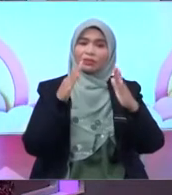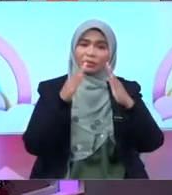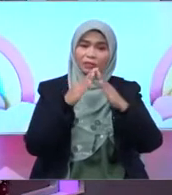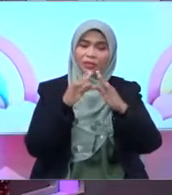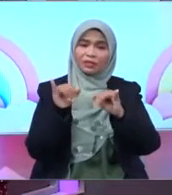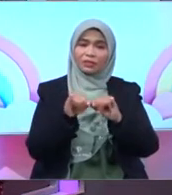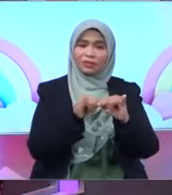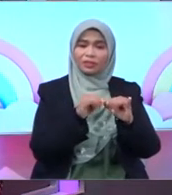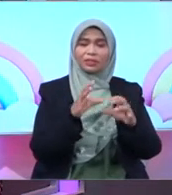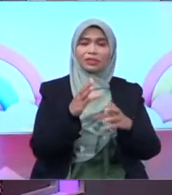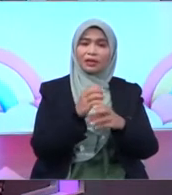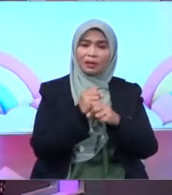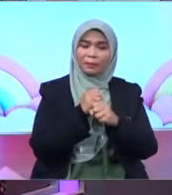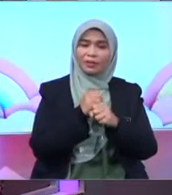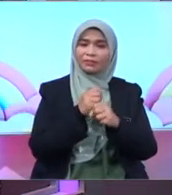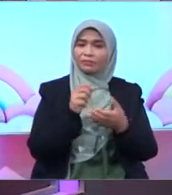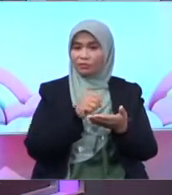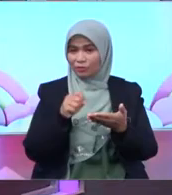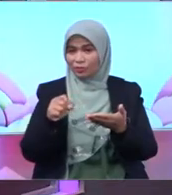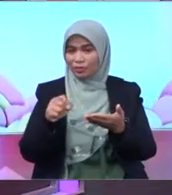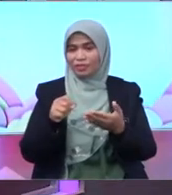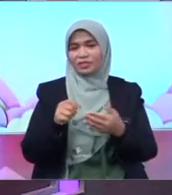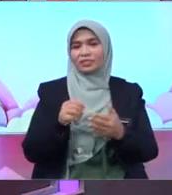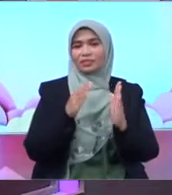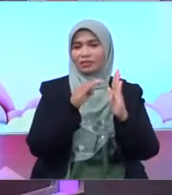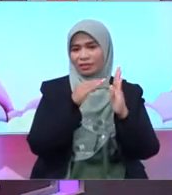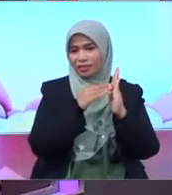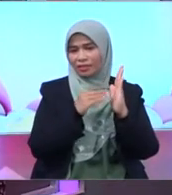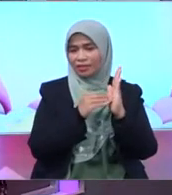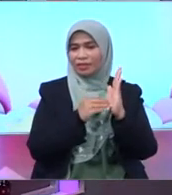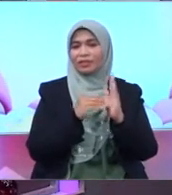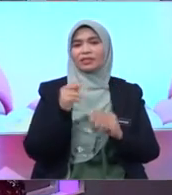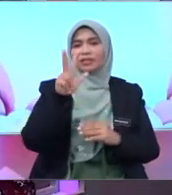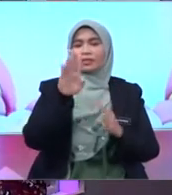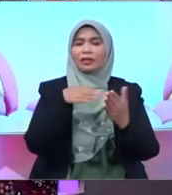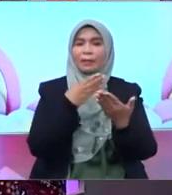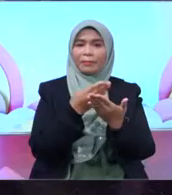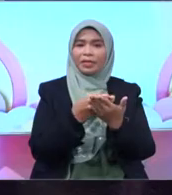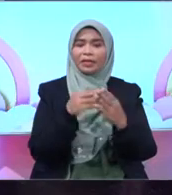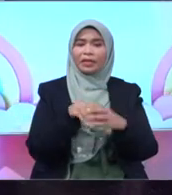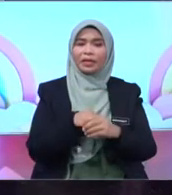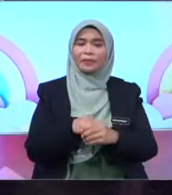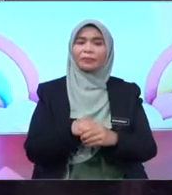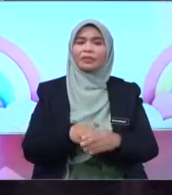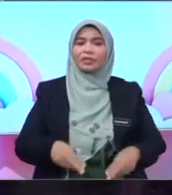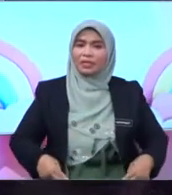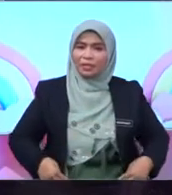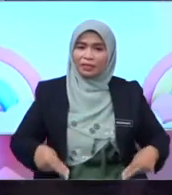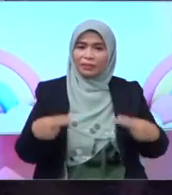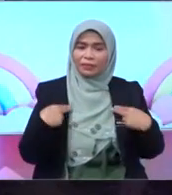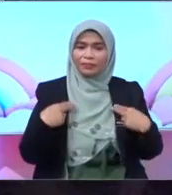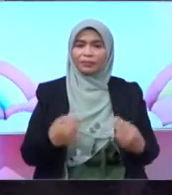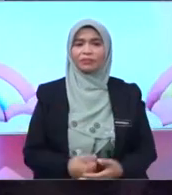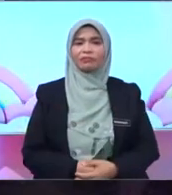menyelesaikan juga tipe kebaikan yang pernah dibuat lain dalam kehidupan seharian sebabnya dapat senaraikan jika kebaikan